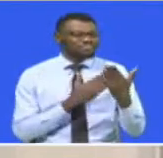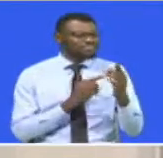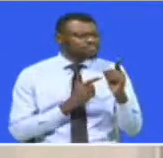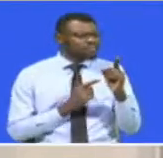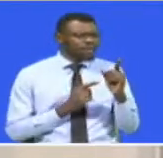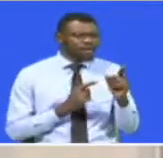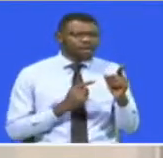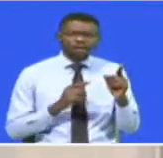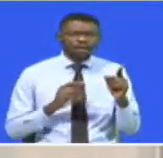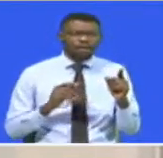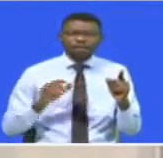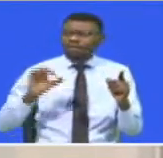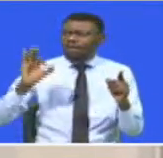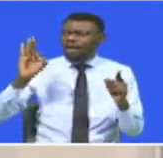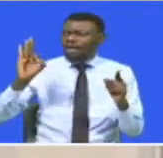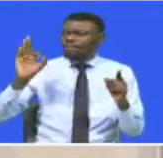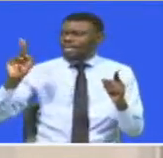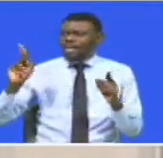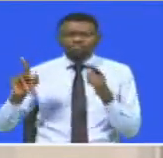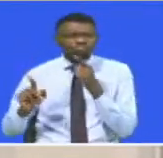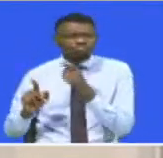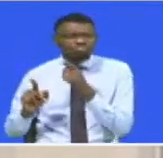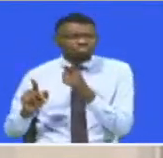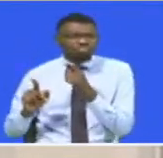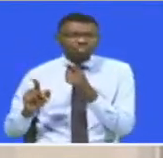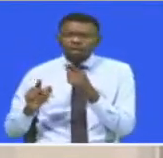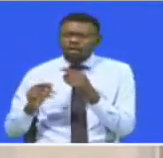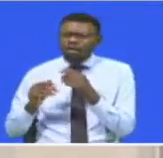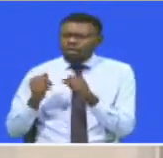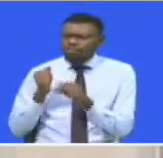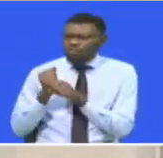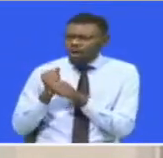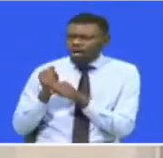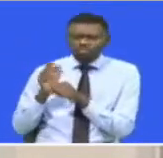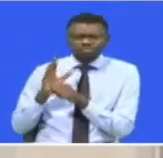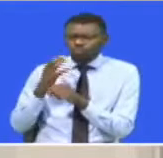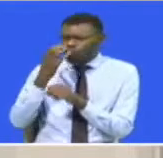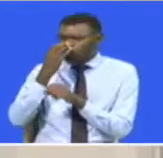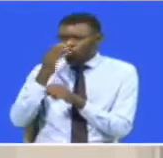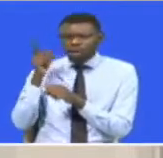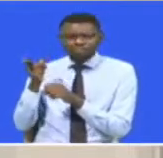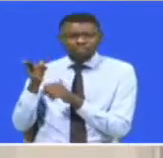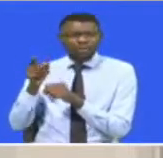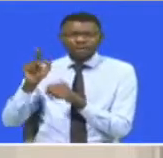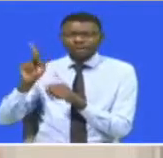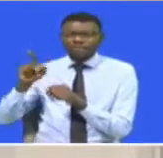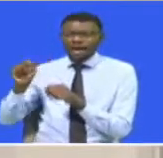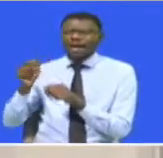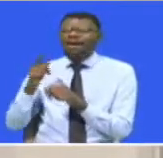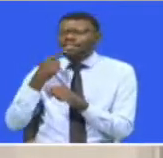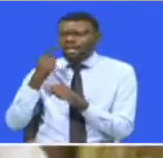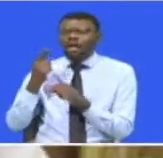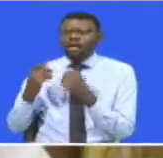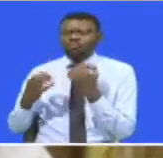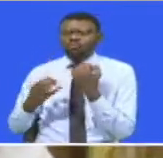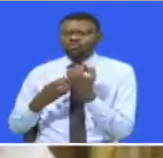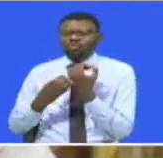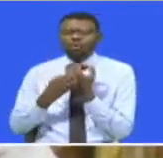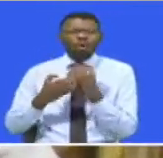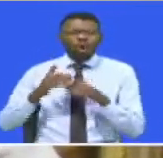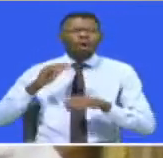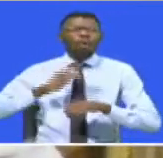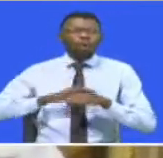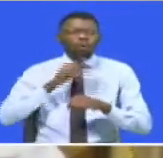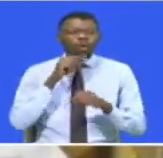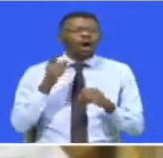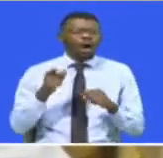Hadi Faruk Kibet, Mr. Fix It wa Hasla, anasema Sonko ni good boy. Ukiangalia